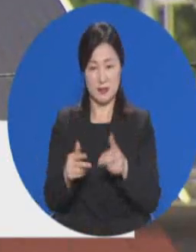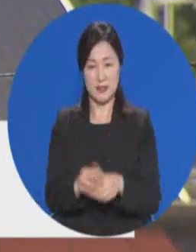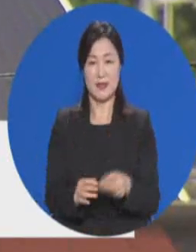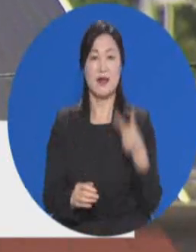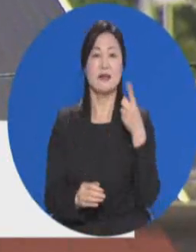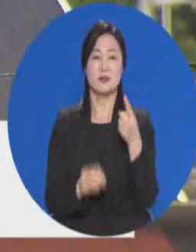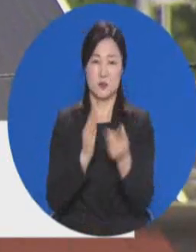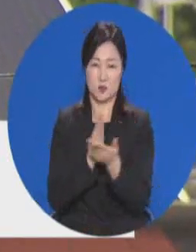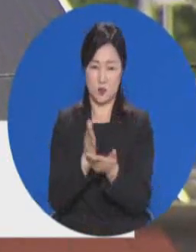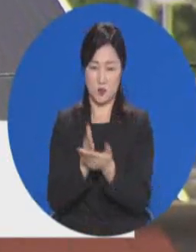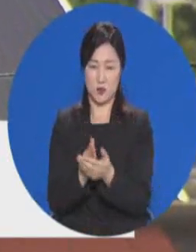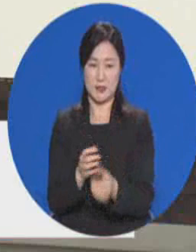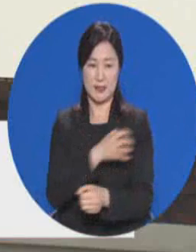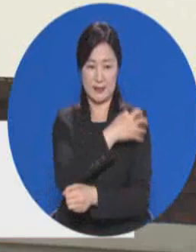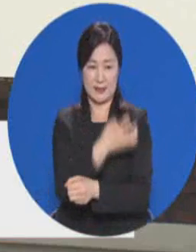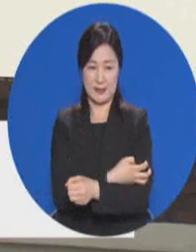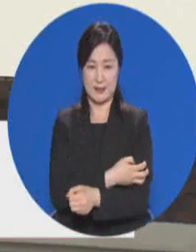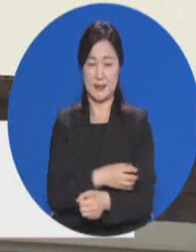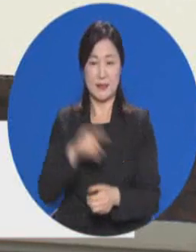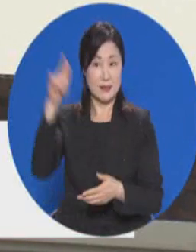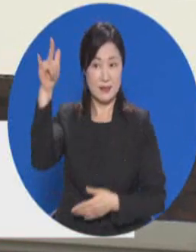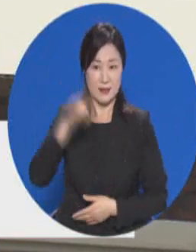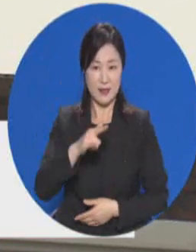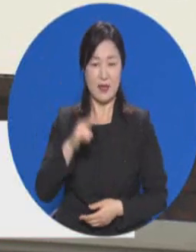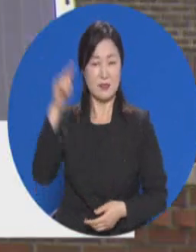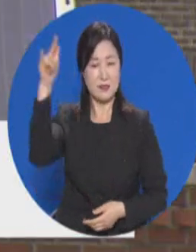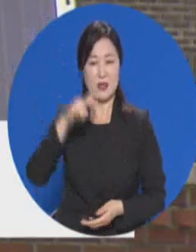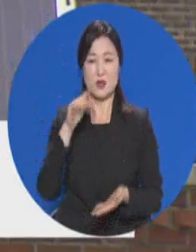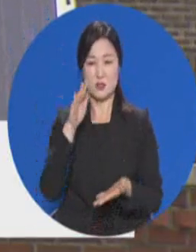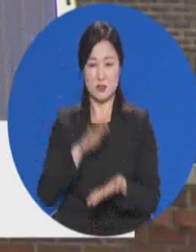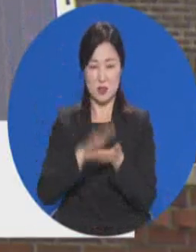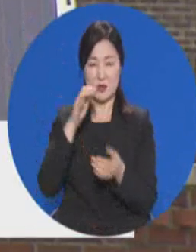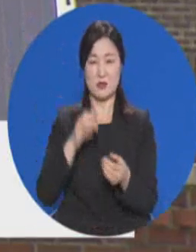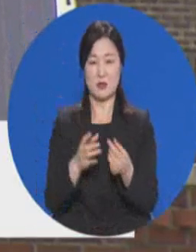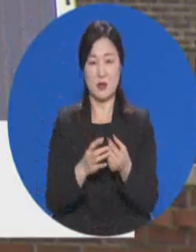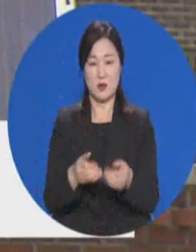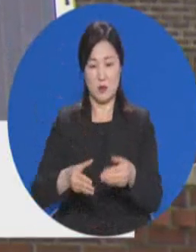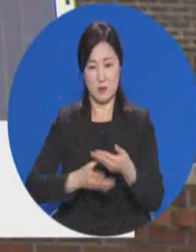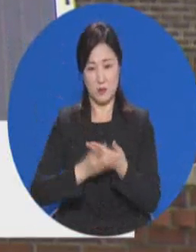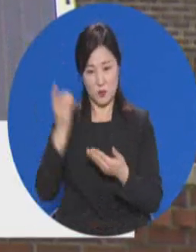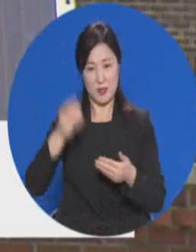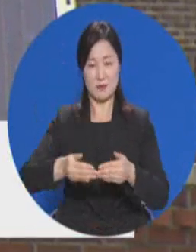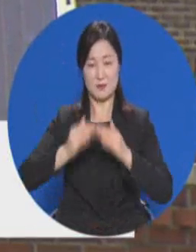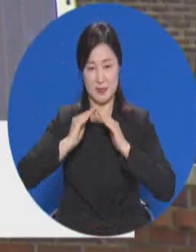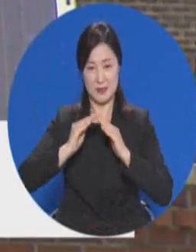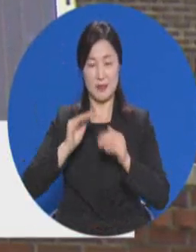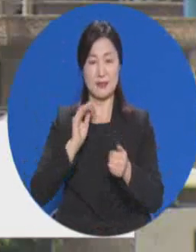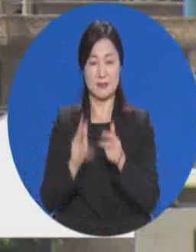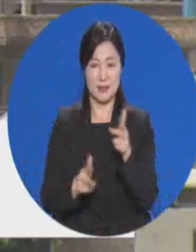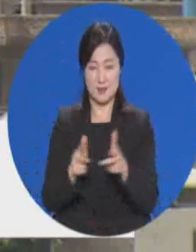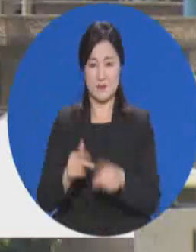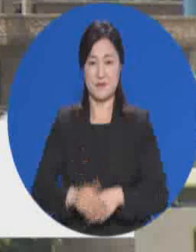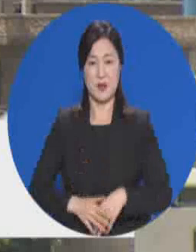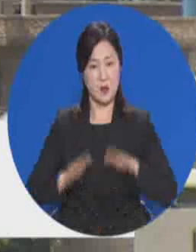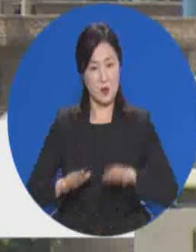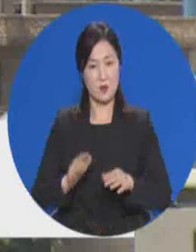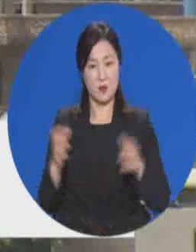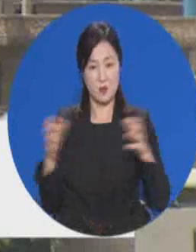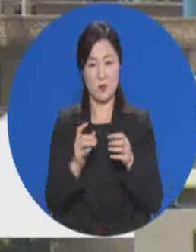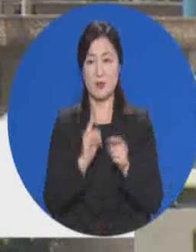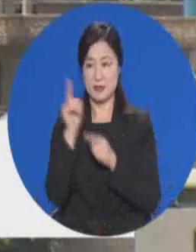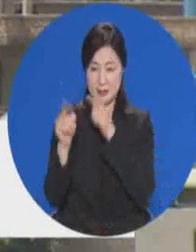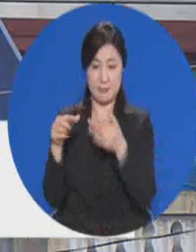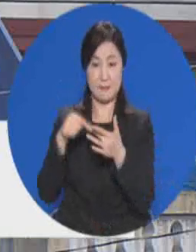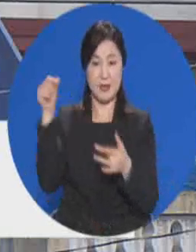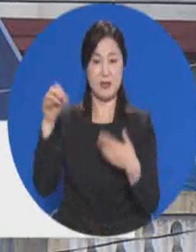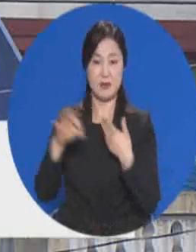이상의 신재생에너지 원인 태양광, 태양열을 융복합적으로 설치하는 사업입니다. 이번 공모사업에